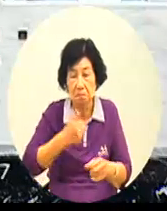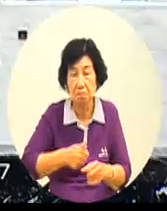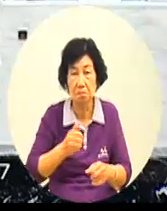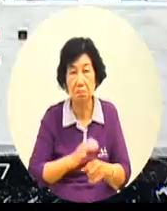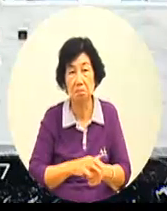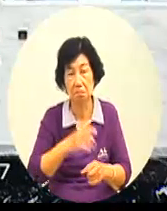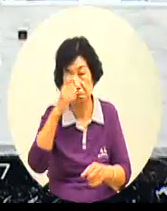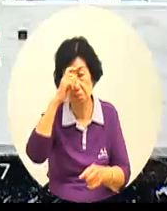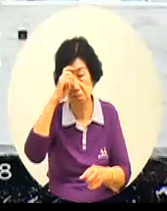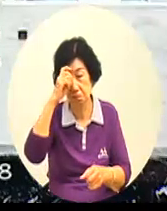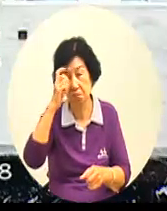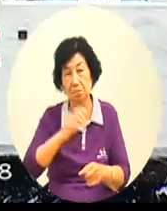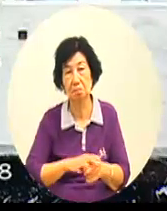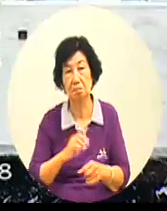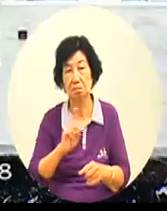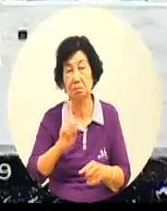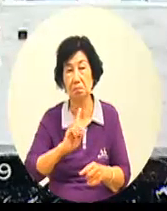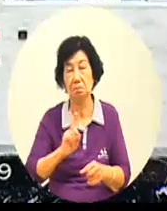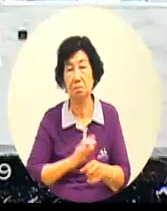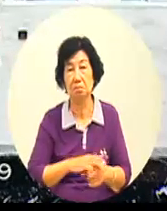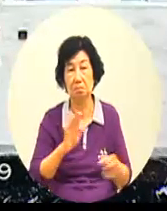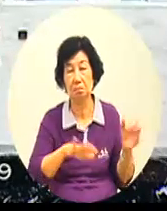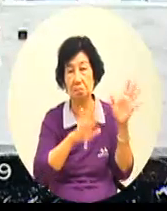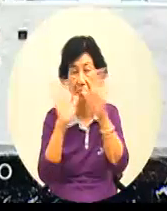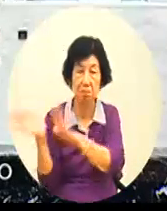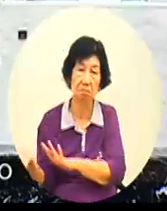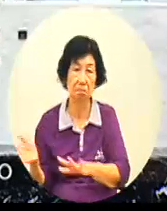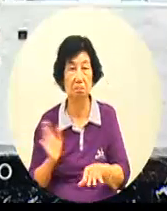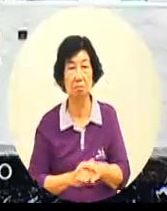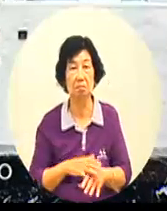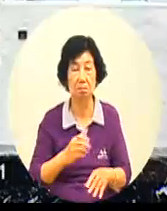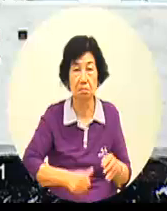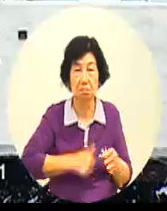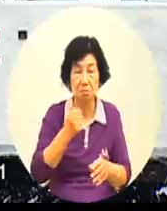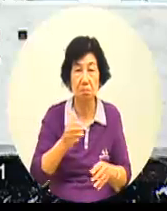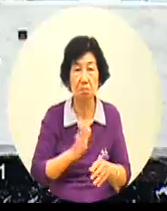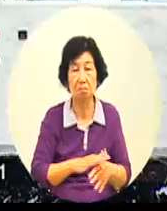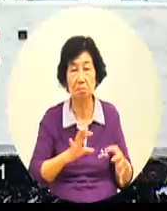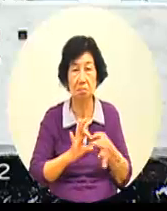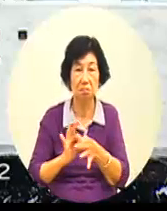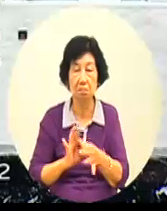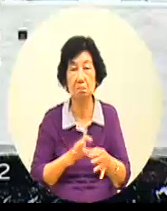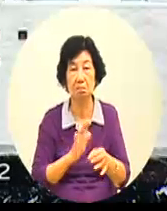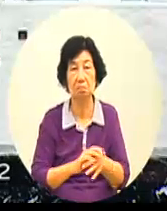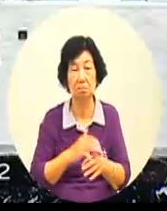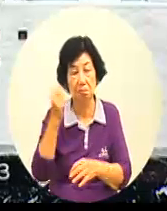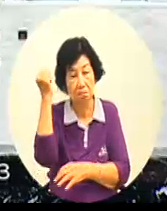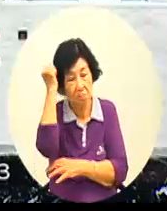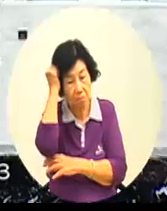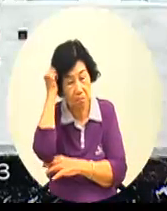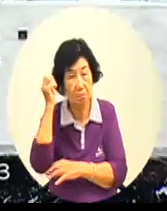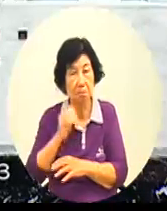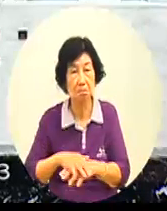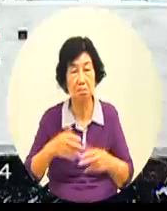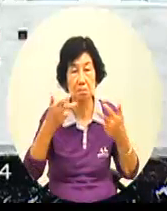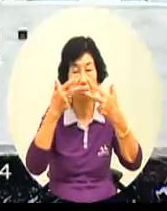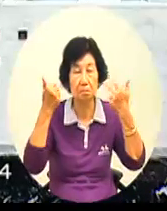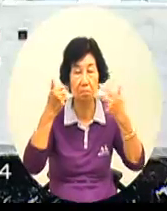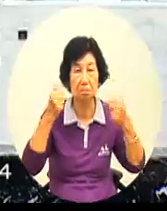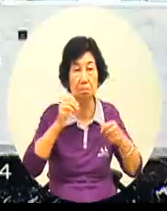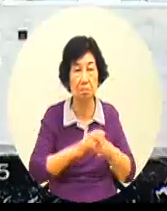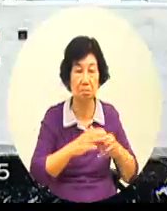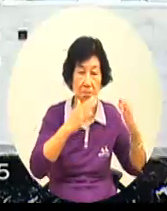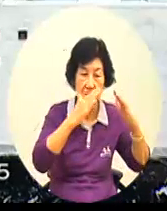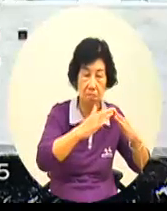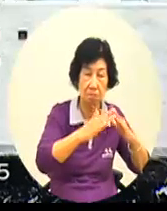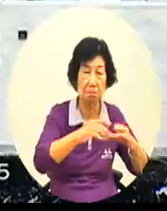们主委呢能够关心这几项哦，让我们在都会区的乡亲呢，不管在运动场上有更好